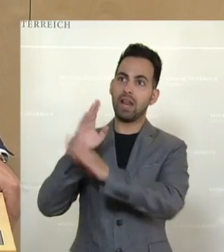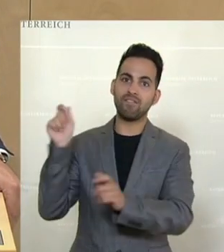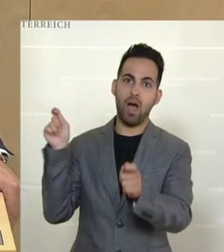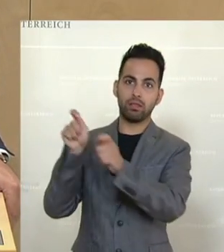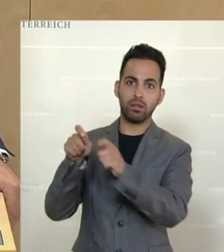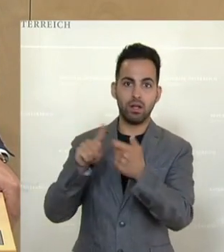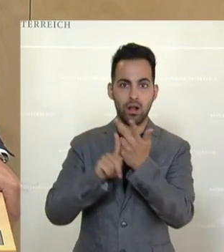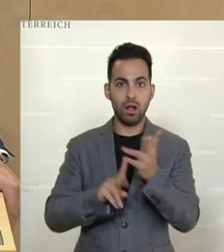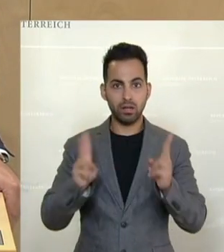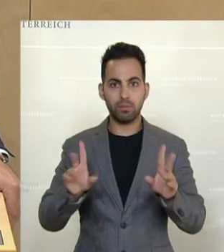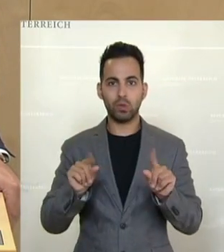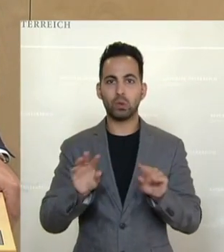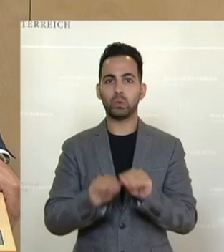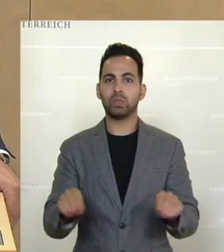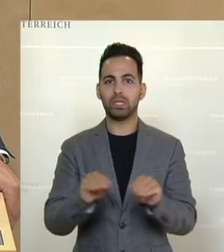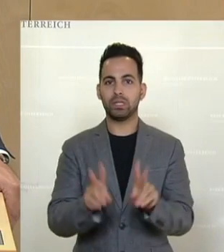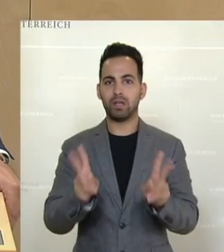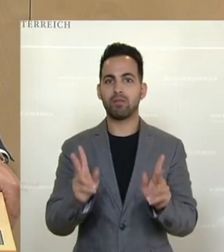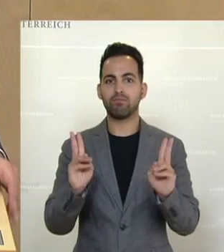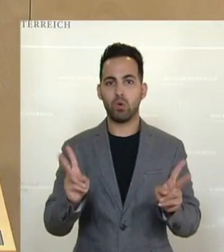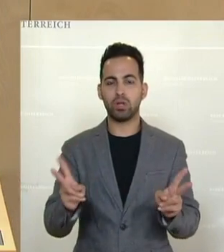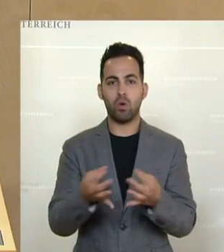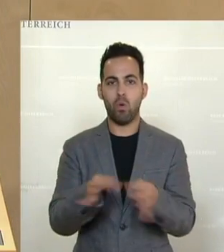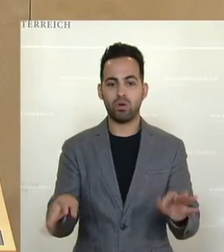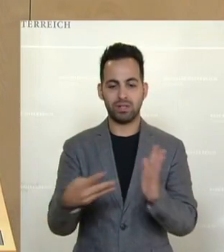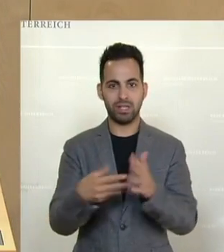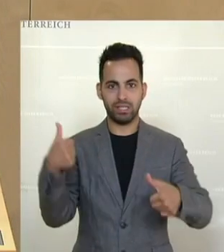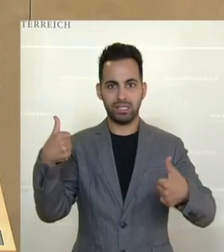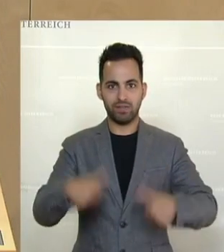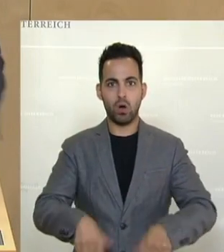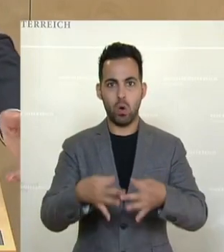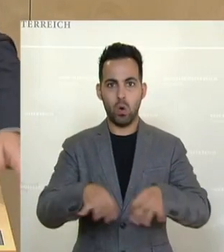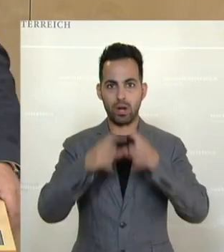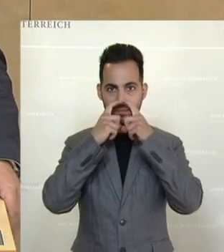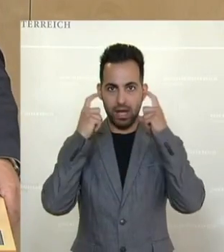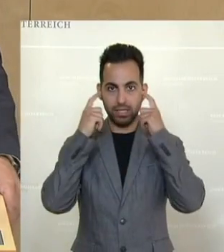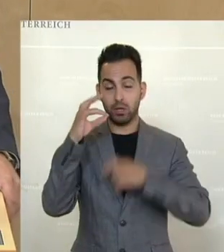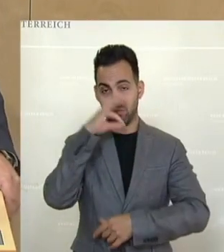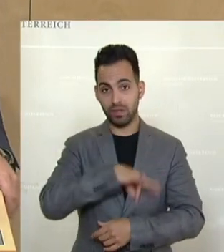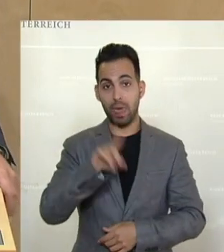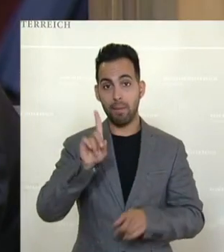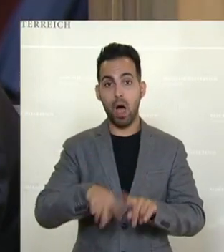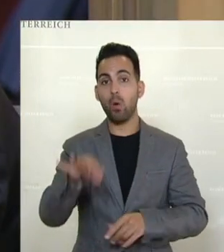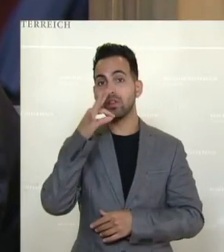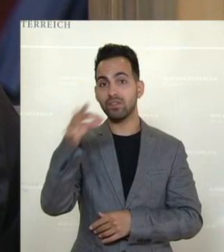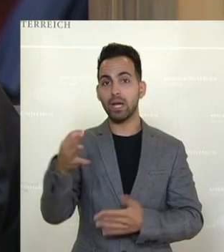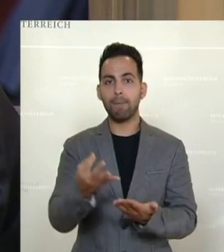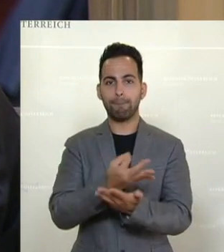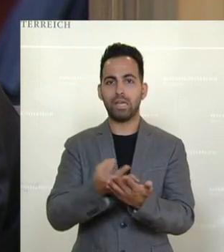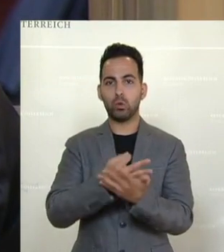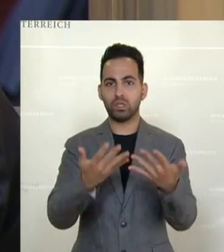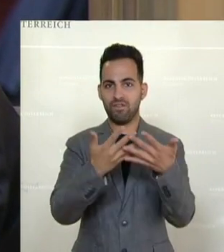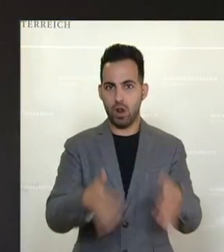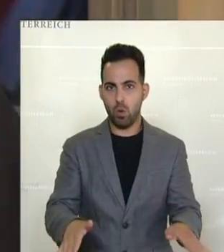dass ein Unterricht möglich ist, ohne Testzwang, ohne Maskenpflicht. Aber auch die Frage, Herr Bundesminister, der Bildungsverluste oder